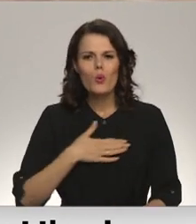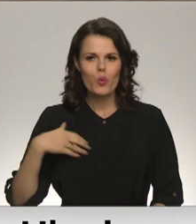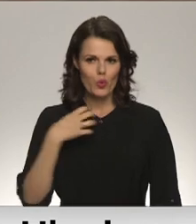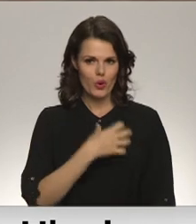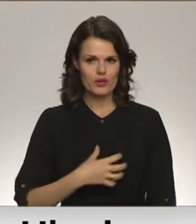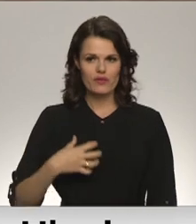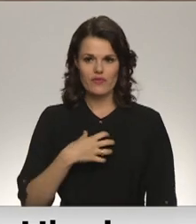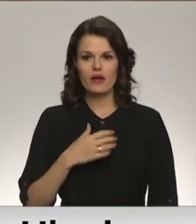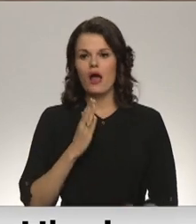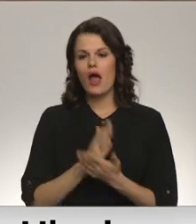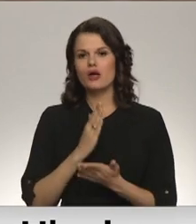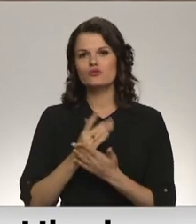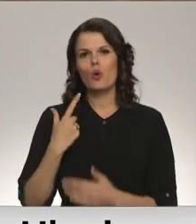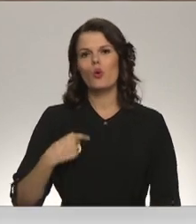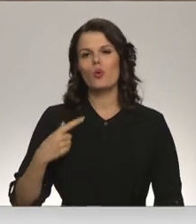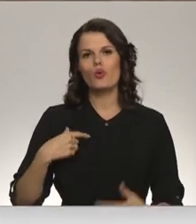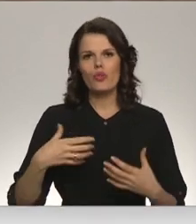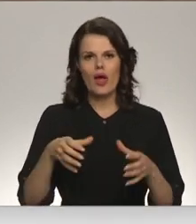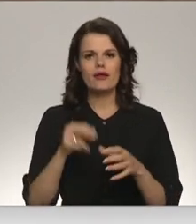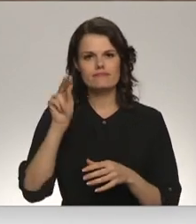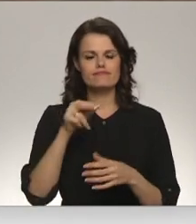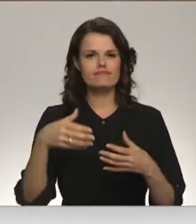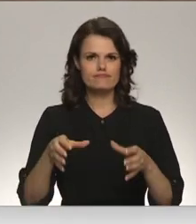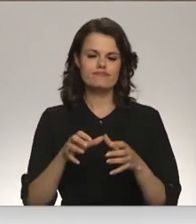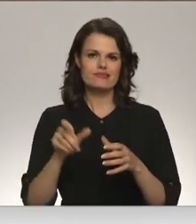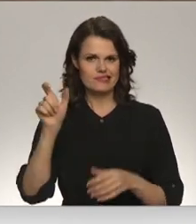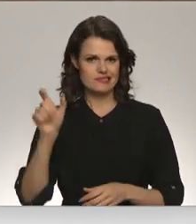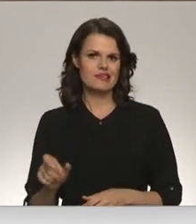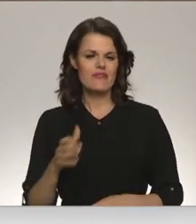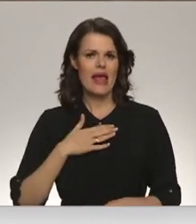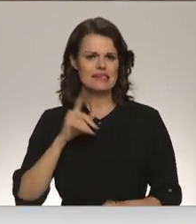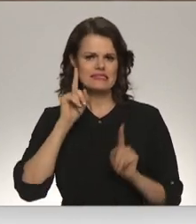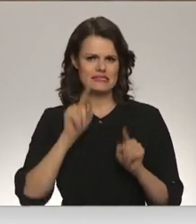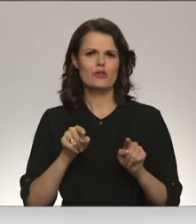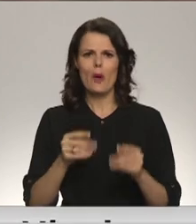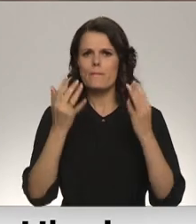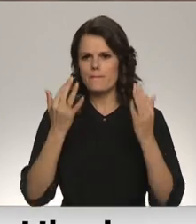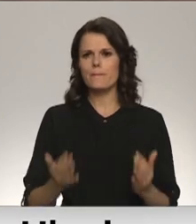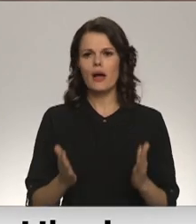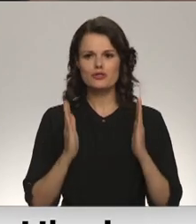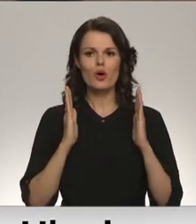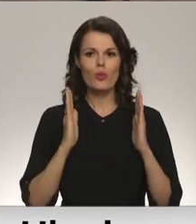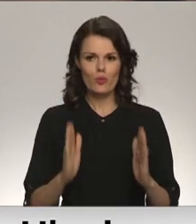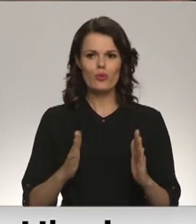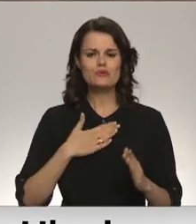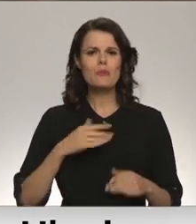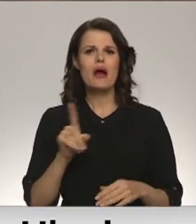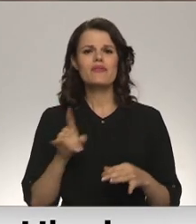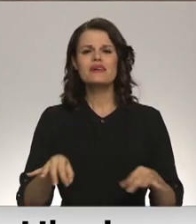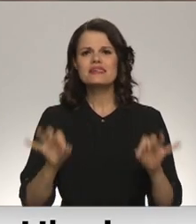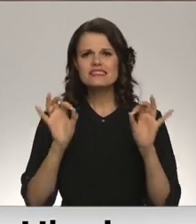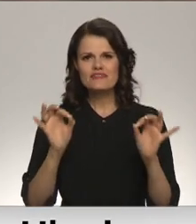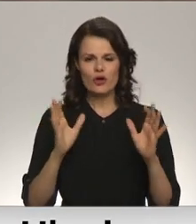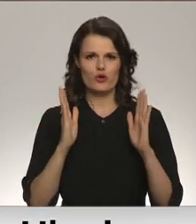nepieciešams. Esmu Lutera draudzes cilvēks. Zināju, ka šis pasākums būs. Man ir būtiski